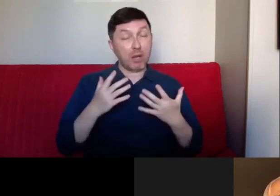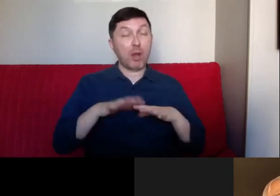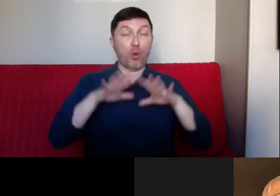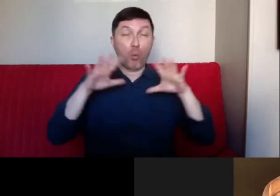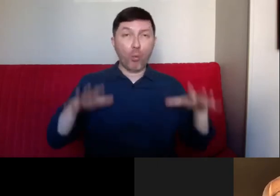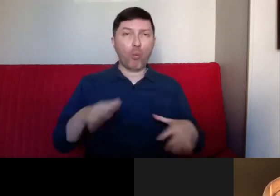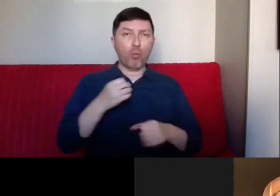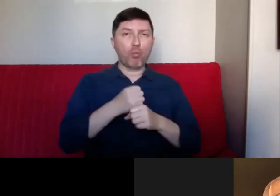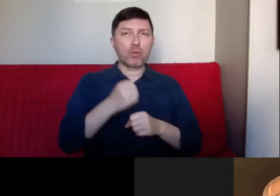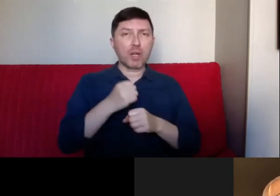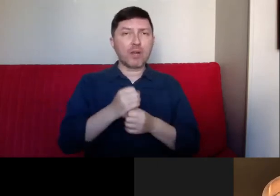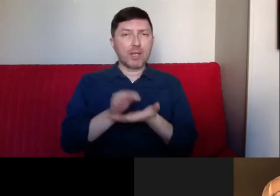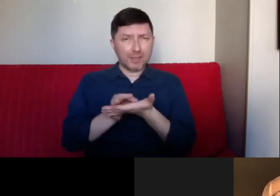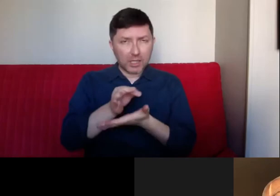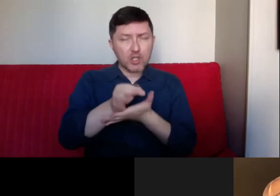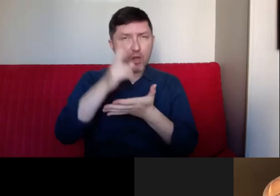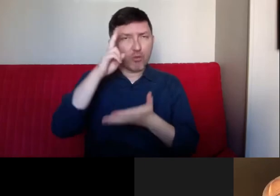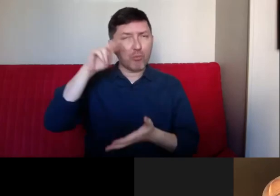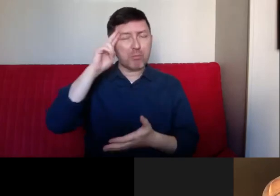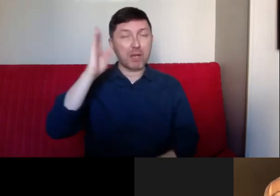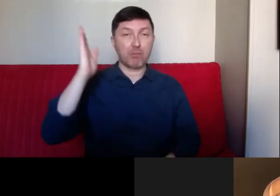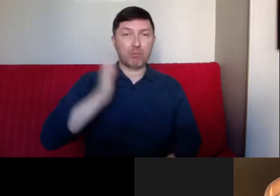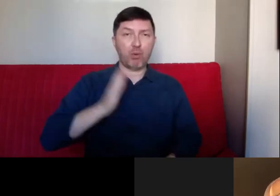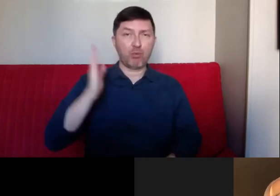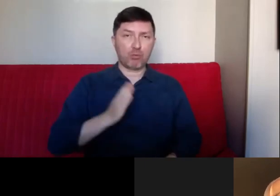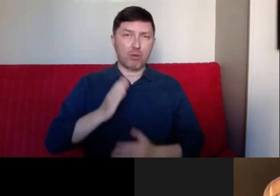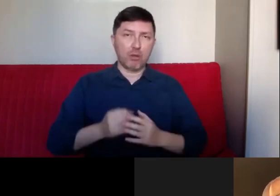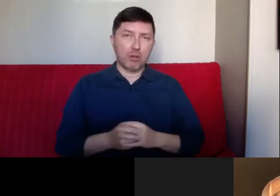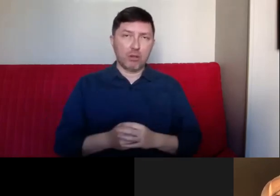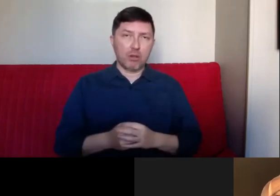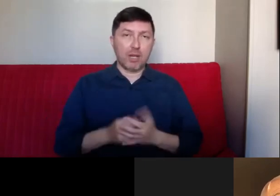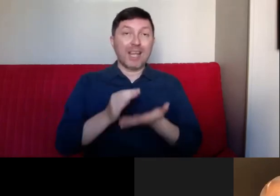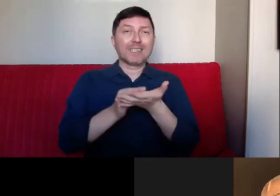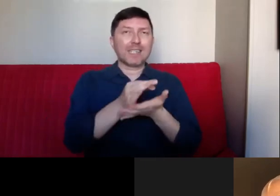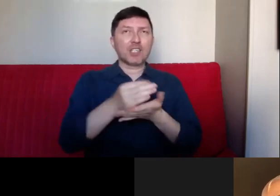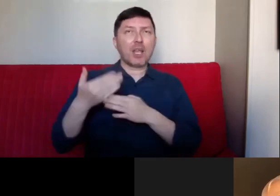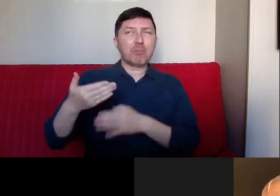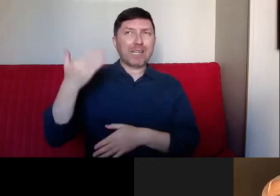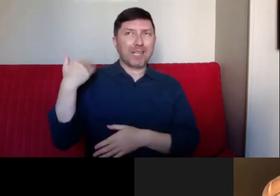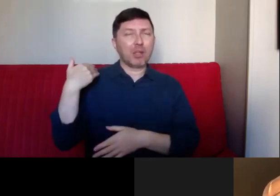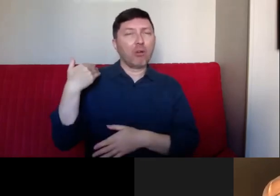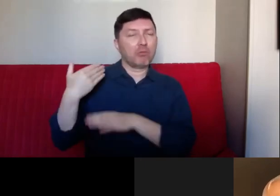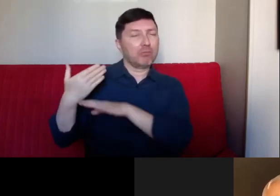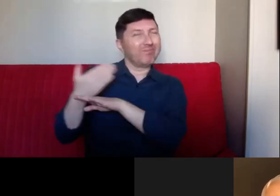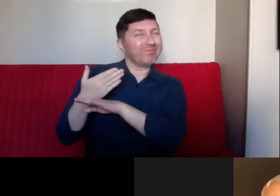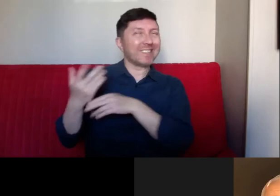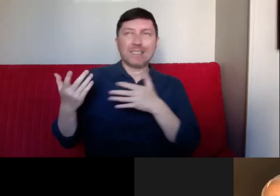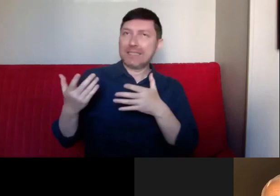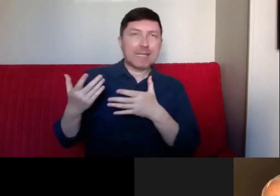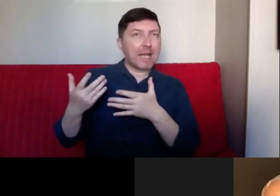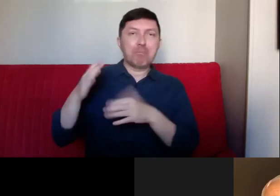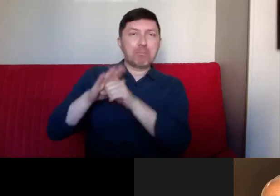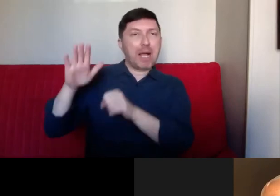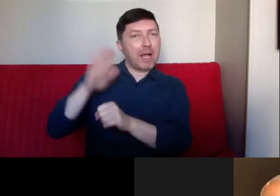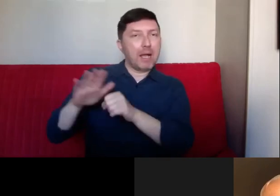stratégie européenne est nécessaire. La nouvelle stratégie, la stratégie précédente n'est pas allée assez loin. Elle n'est pas allée assez loin dans